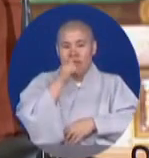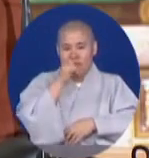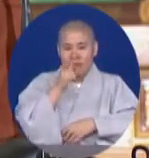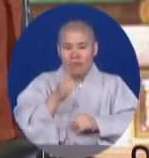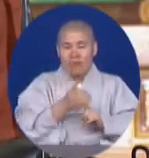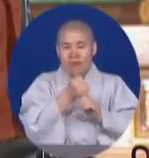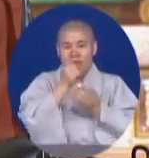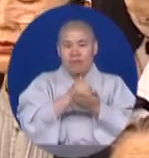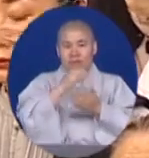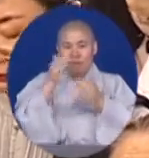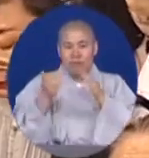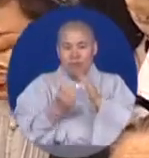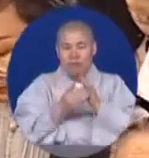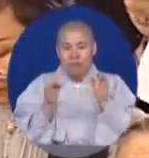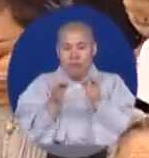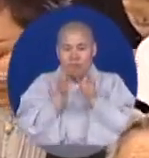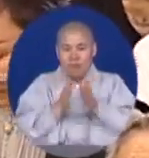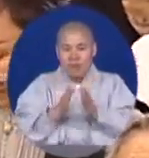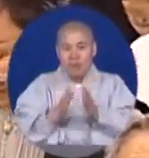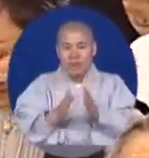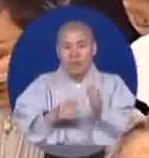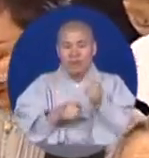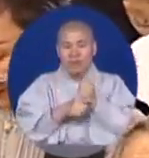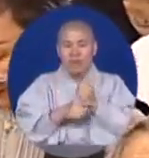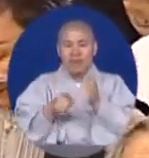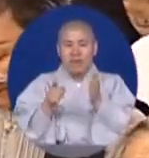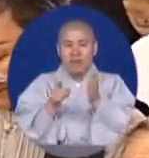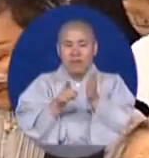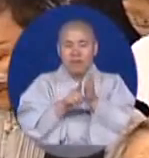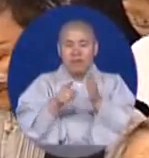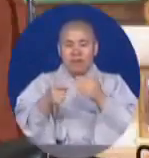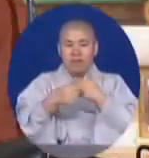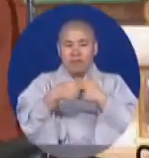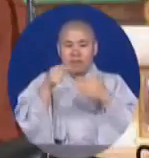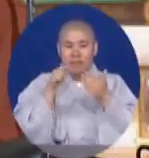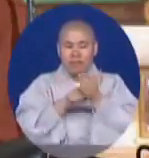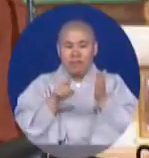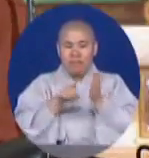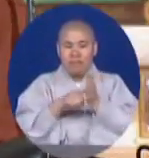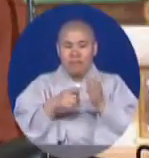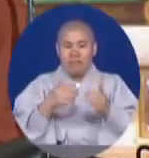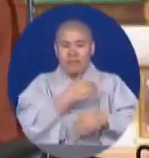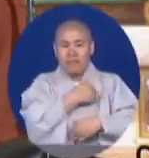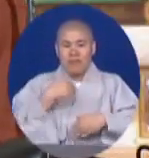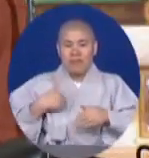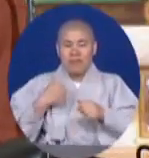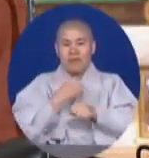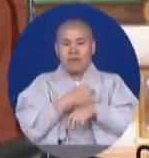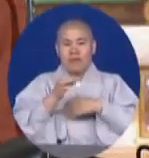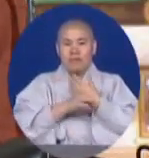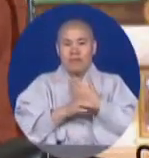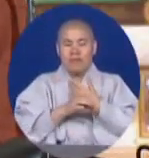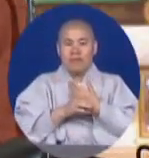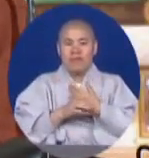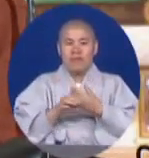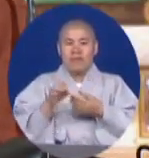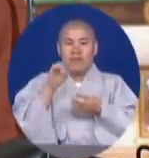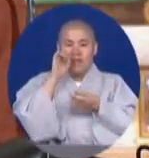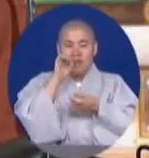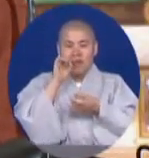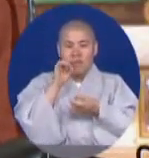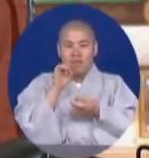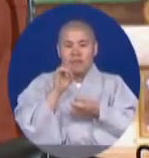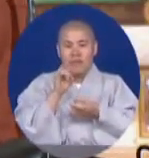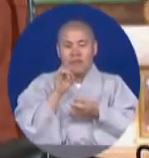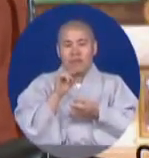중생성불이 찰나중이라는 거예요. 신심이 가득하면 나무 아미타불 염불